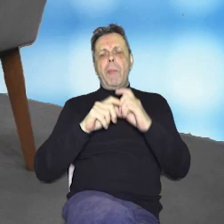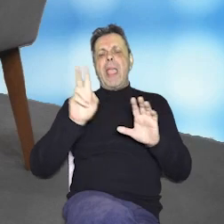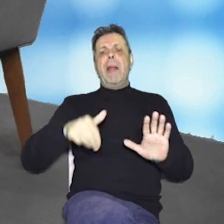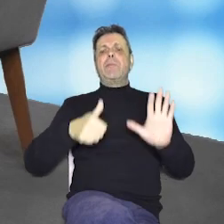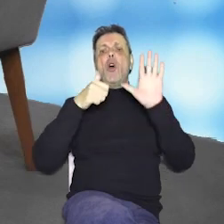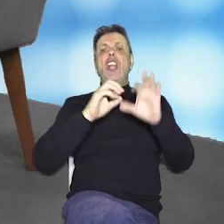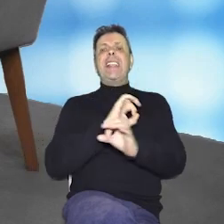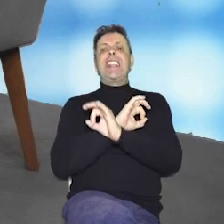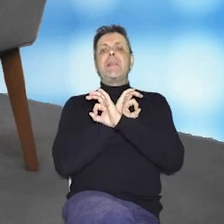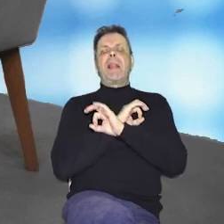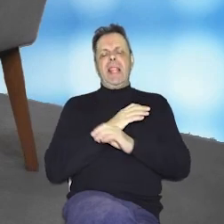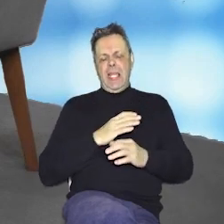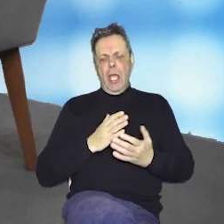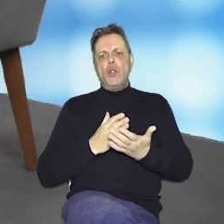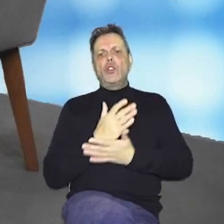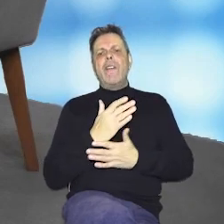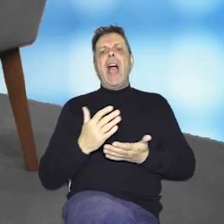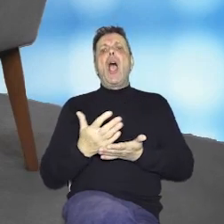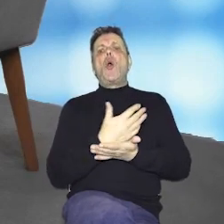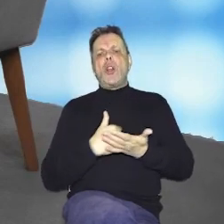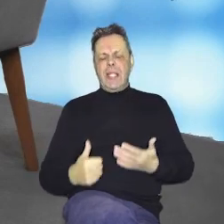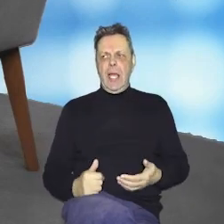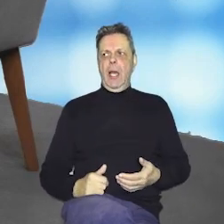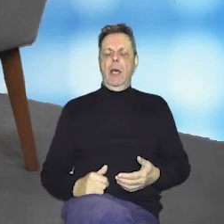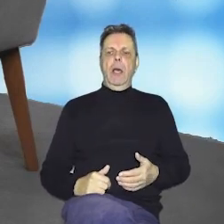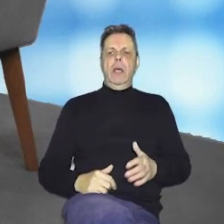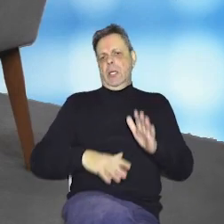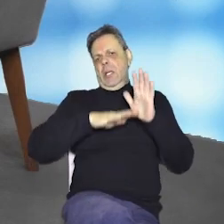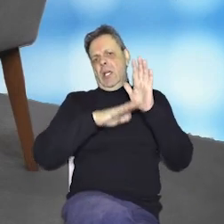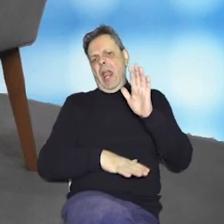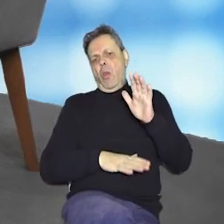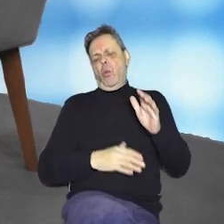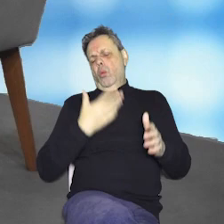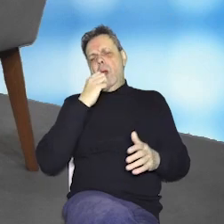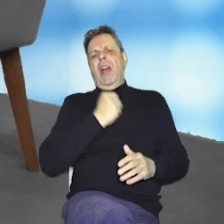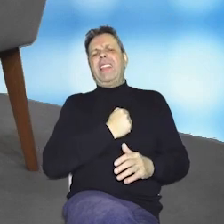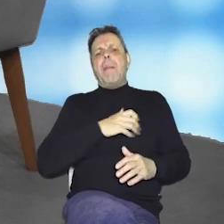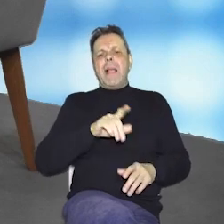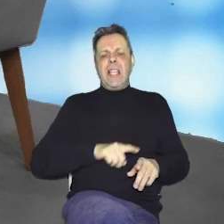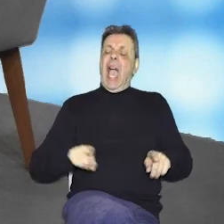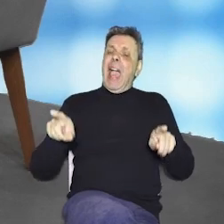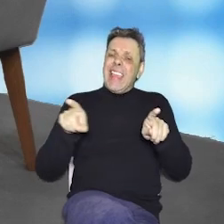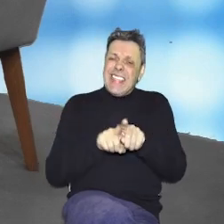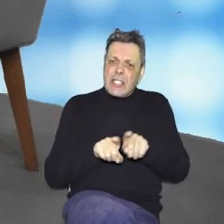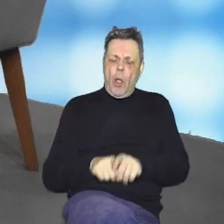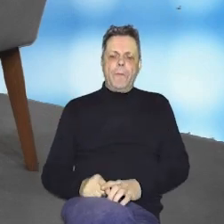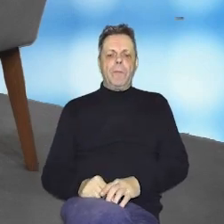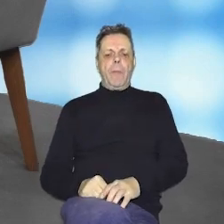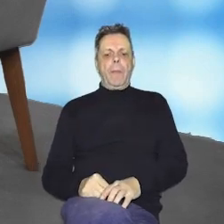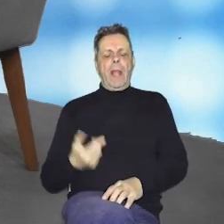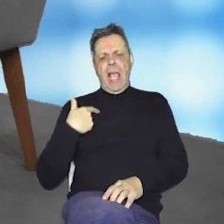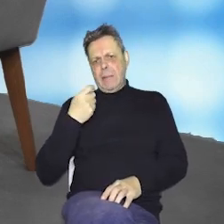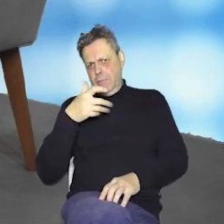smrtnih slučajeva korisnika. Onda negdje na jugu, prema dole u Dalmaciji, također je bilo. Malo